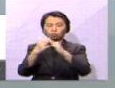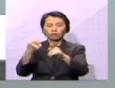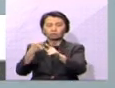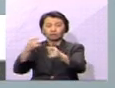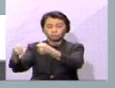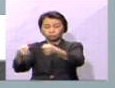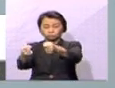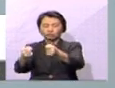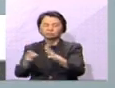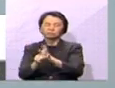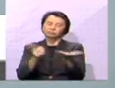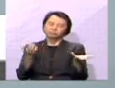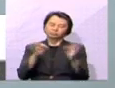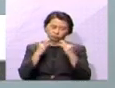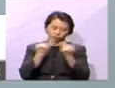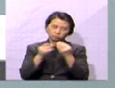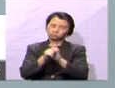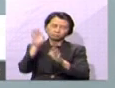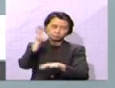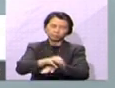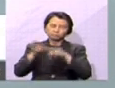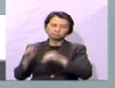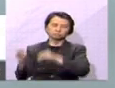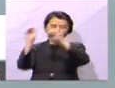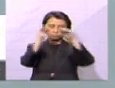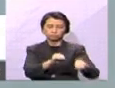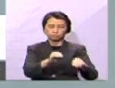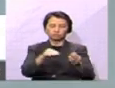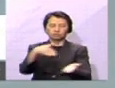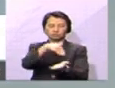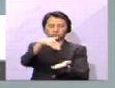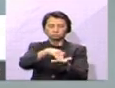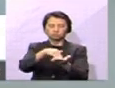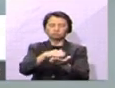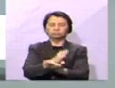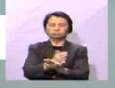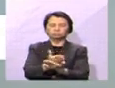dari sungai memaksa beliau dan keluarga berpindah ke pusat pemindahan